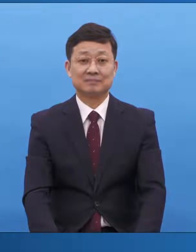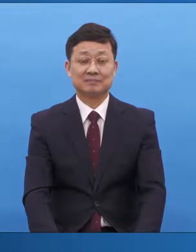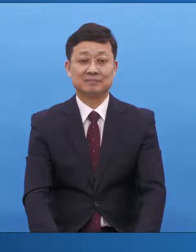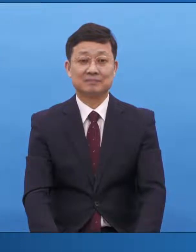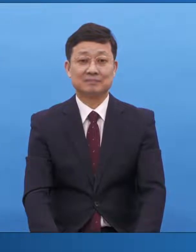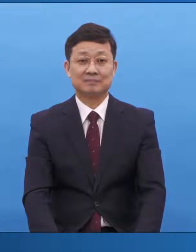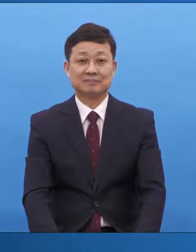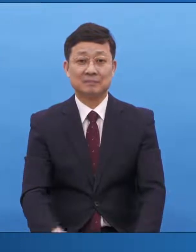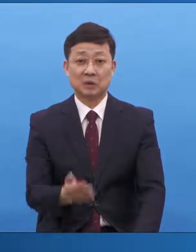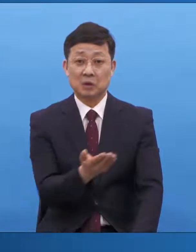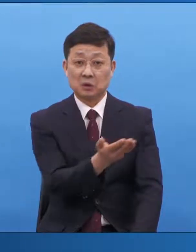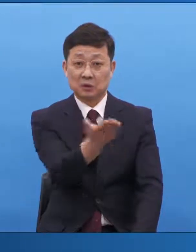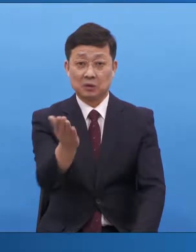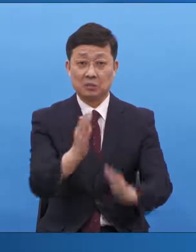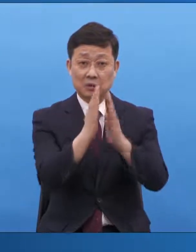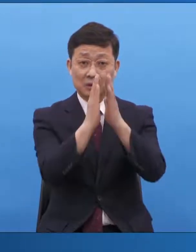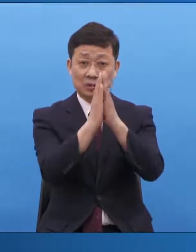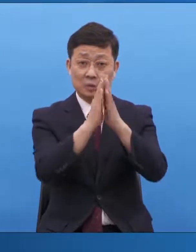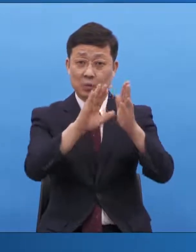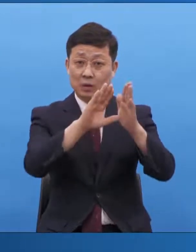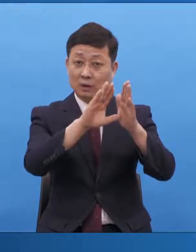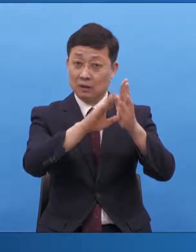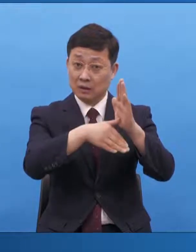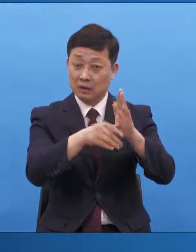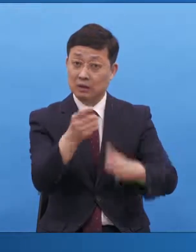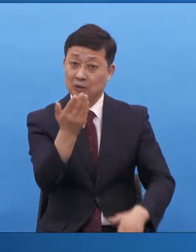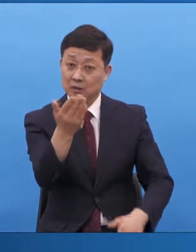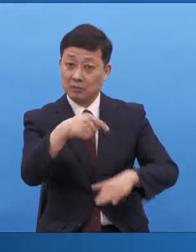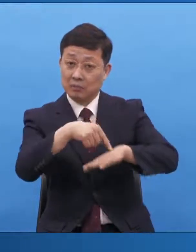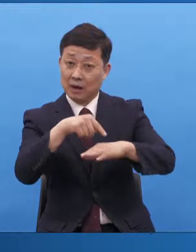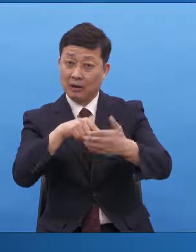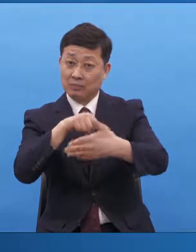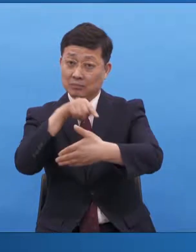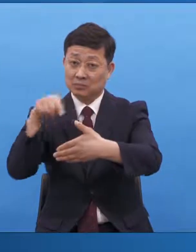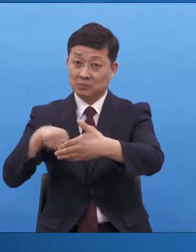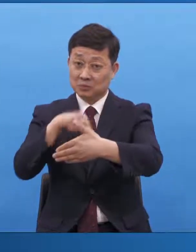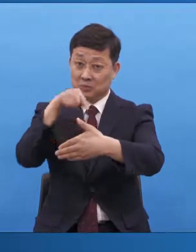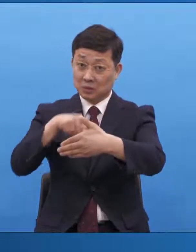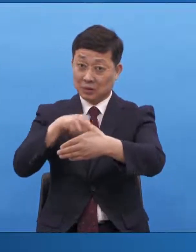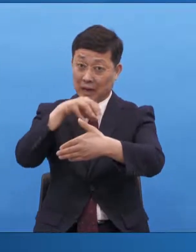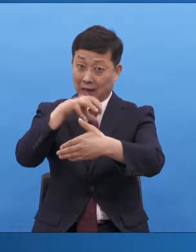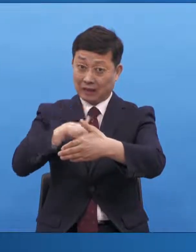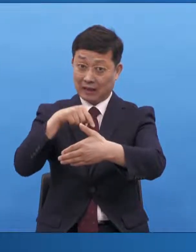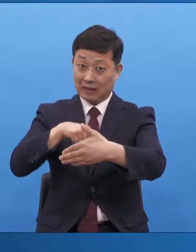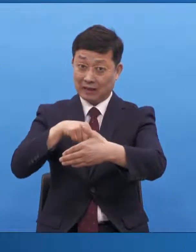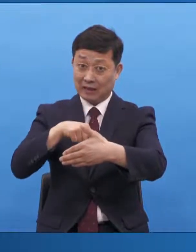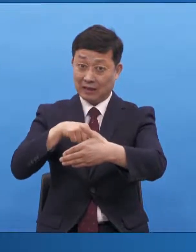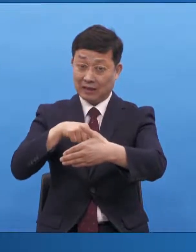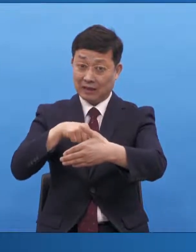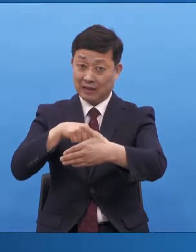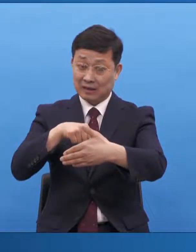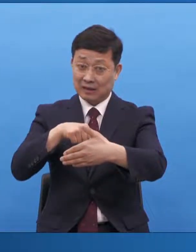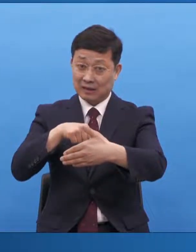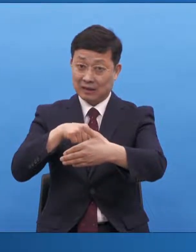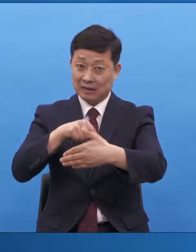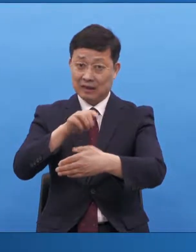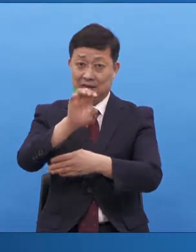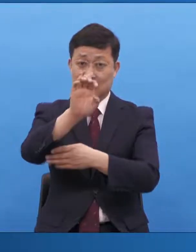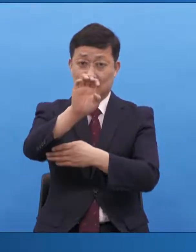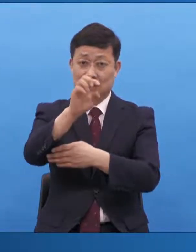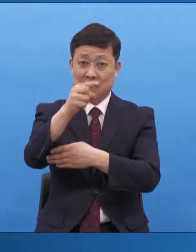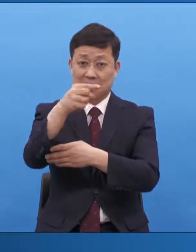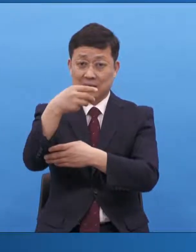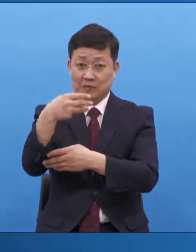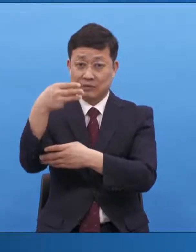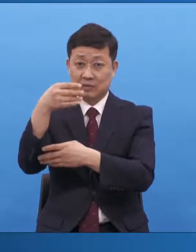여러분 속에 플랫폼이 만들어져요. That's why when